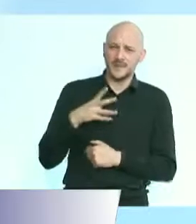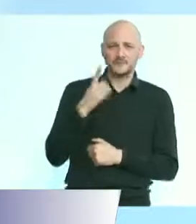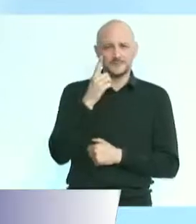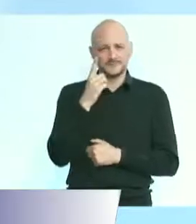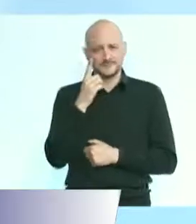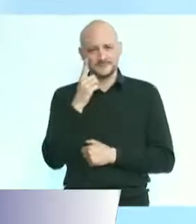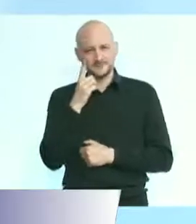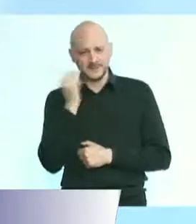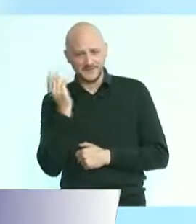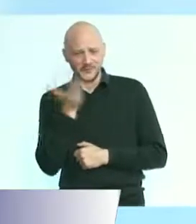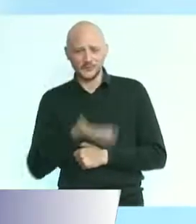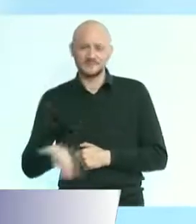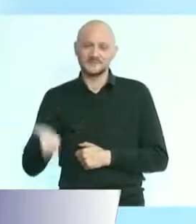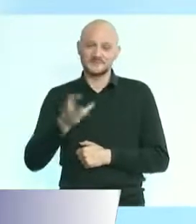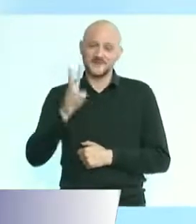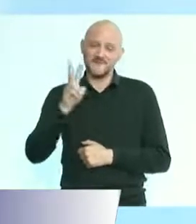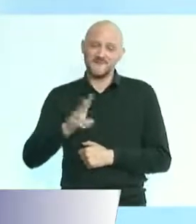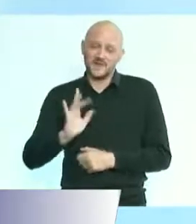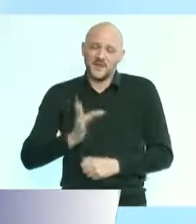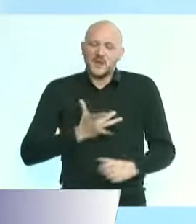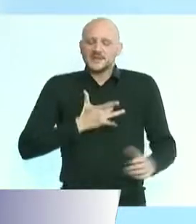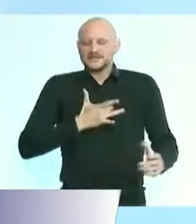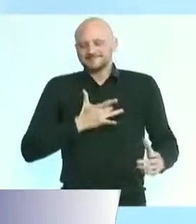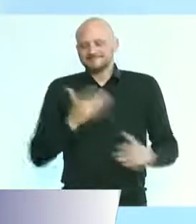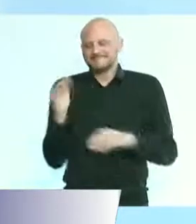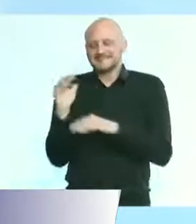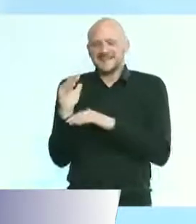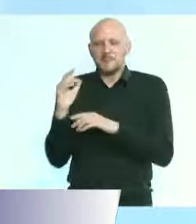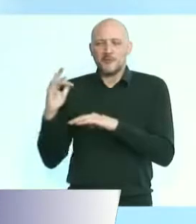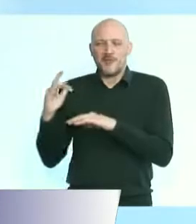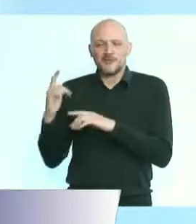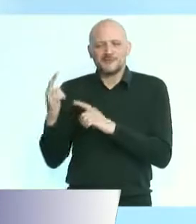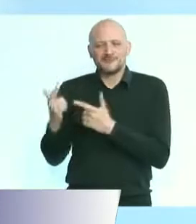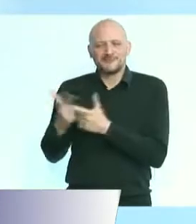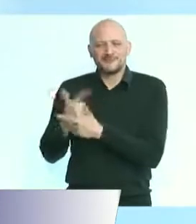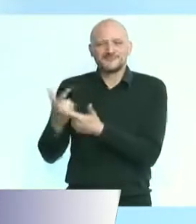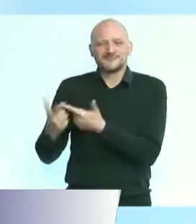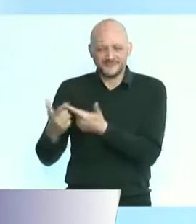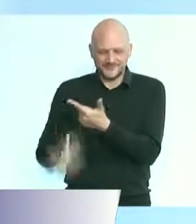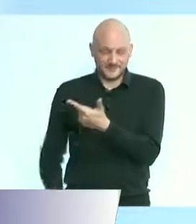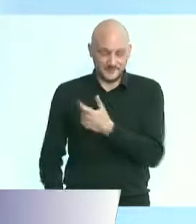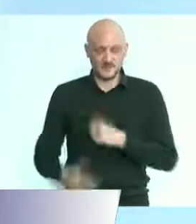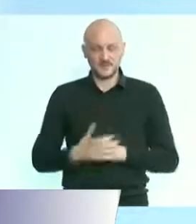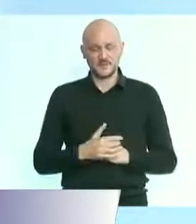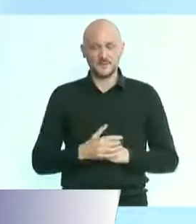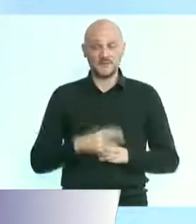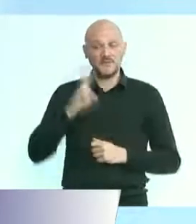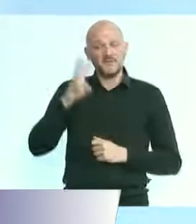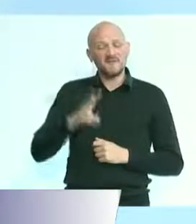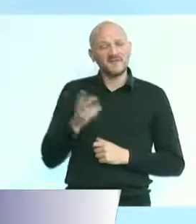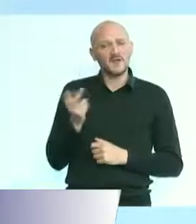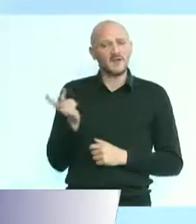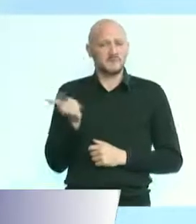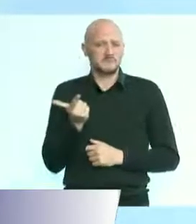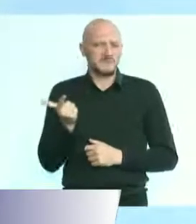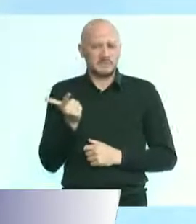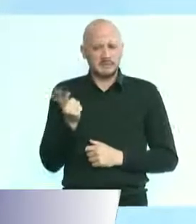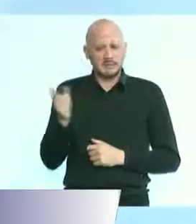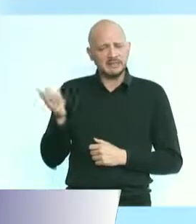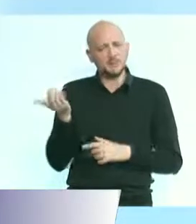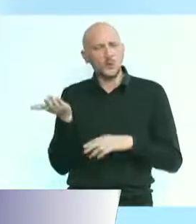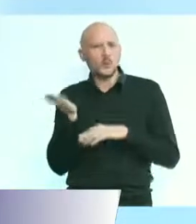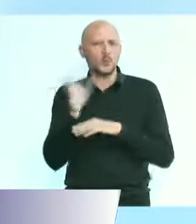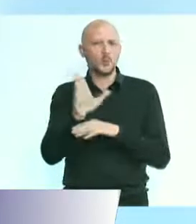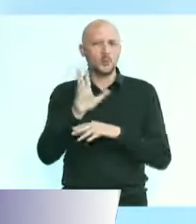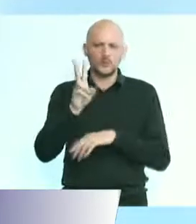prendre la parole juste après Sarah et Salsabil. Je crois qu'elles ont parfaitement illustré et aussi